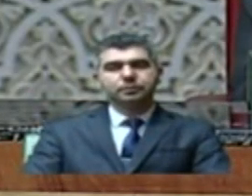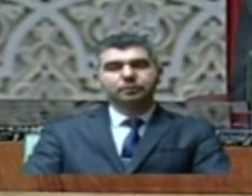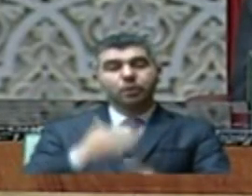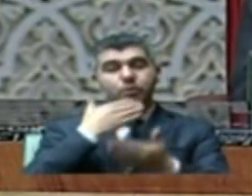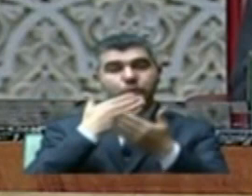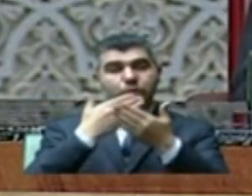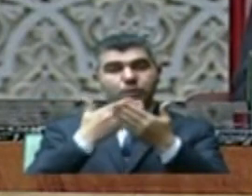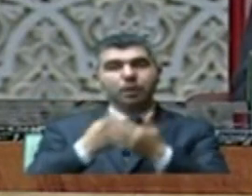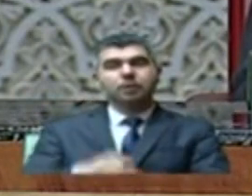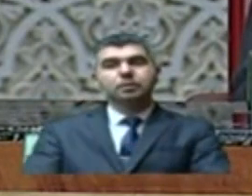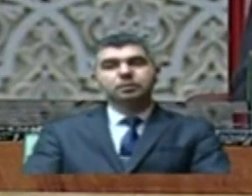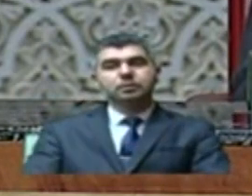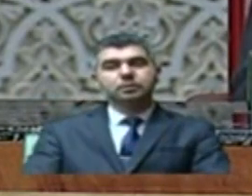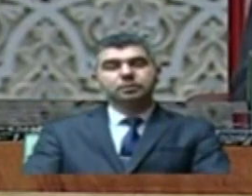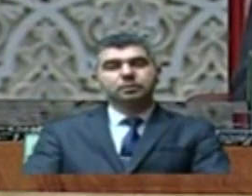شكرا جزيلا